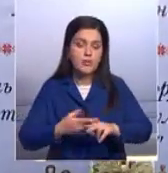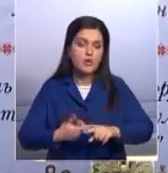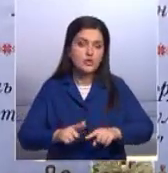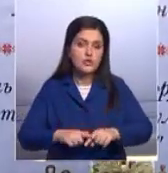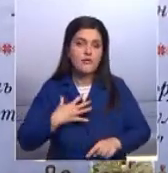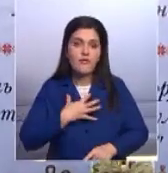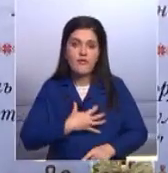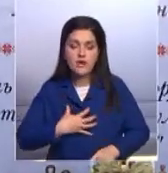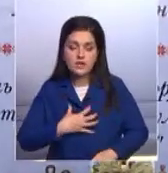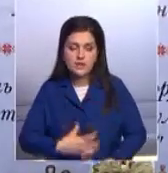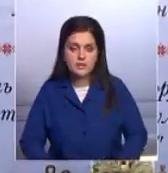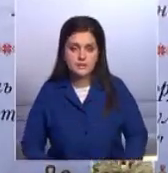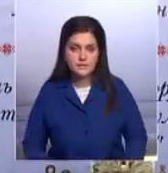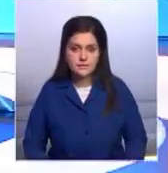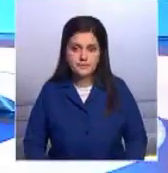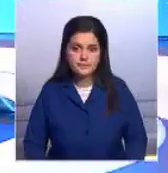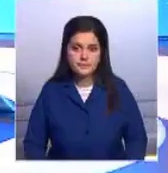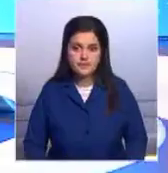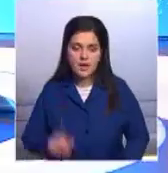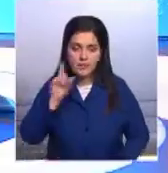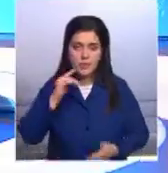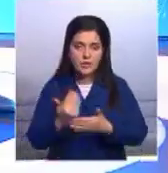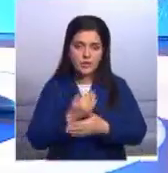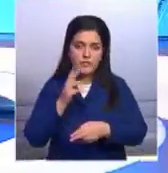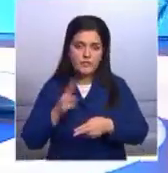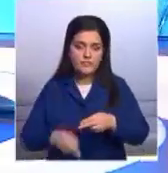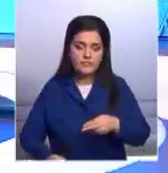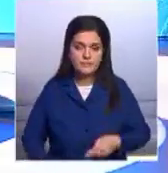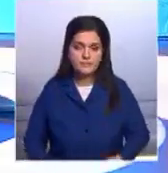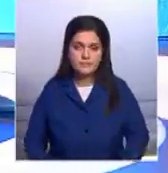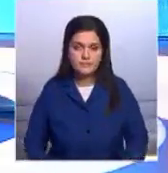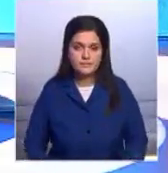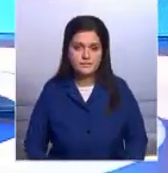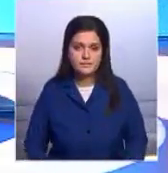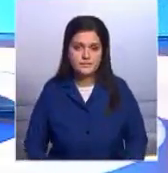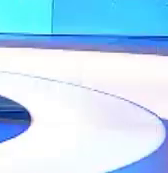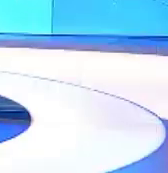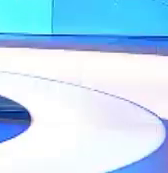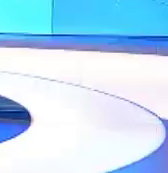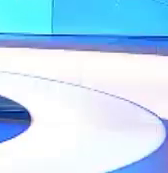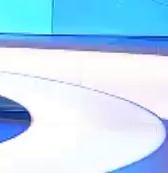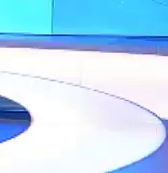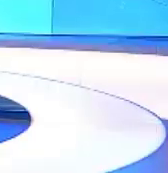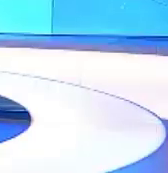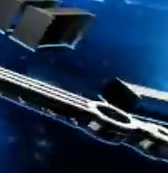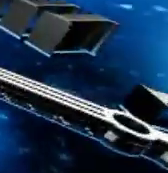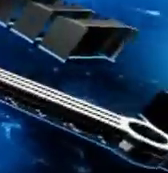важно для сплоченности. А пока это все. До скорого.